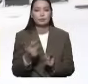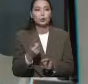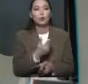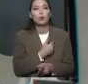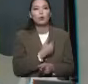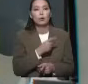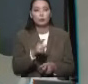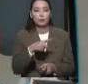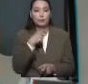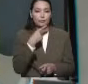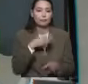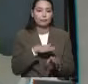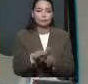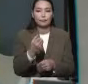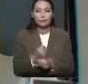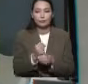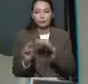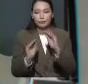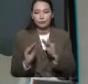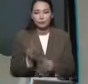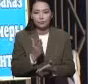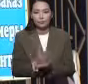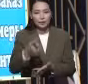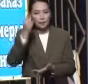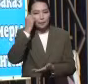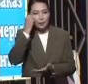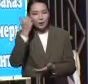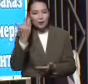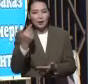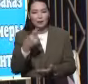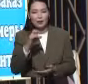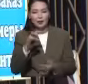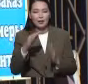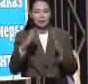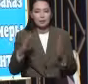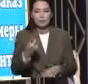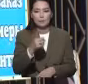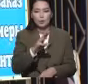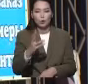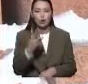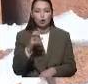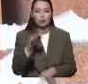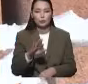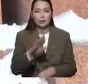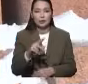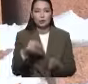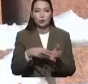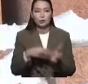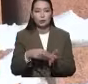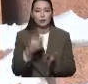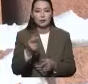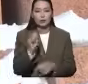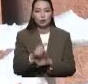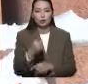береді. Мәселен, жасыл түсті граниттен қойылған құлпытас қоршауымен 1 миллион 200 мың теңгеге барады. Оның өзі тапсырыспен